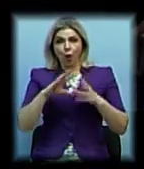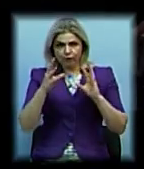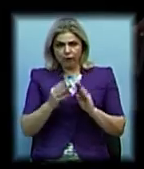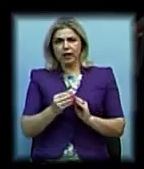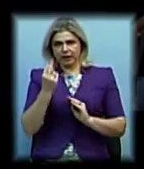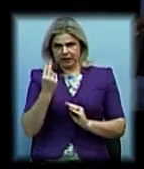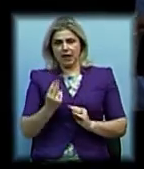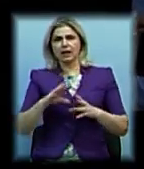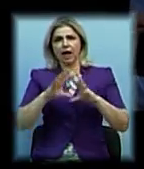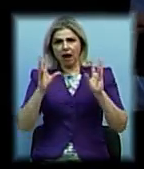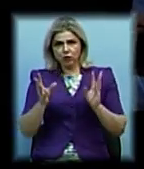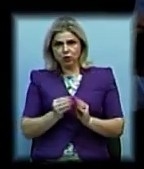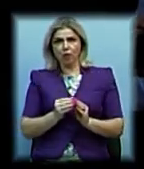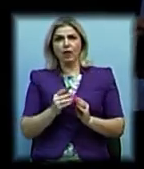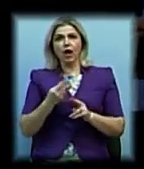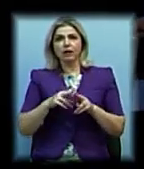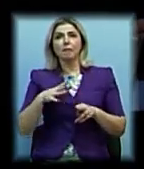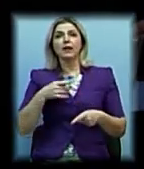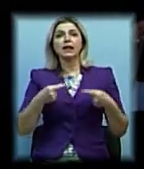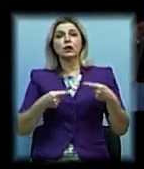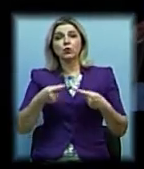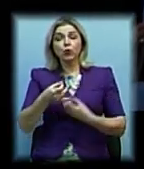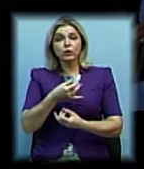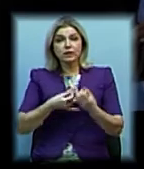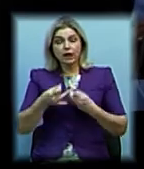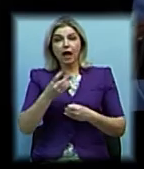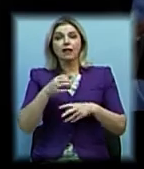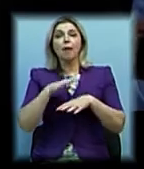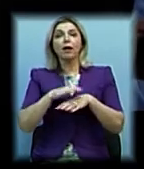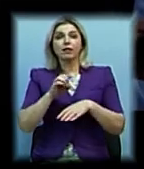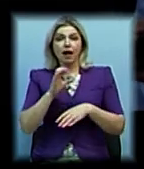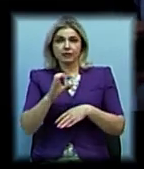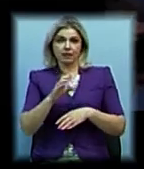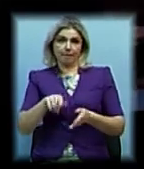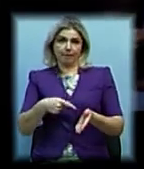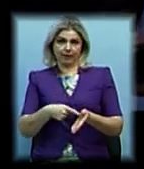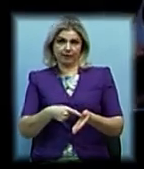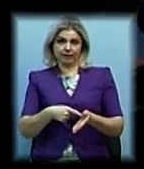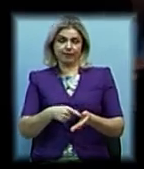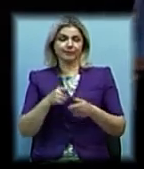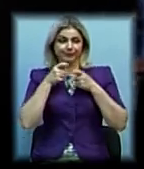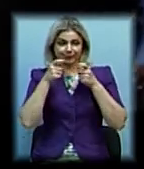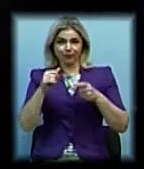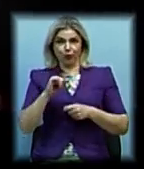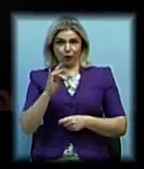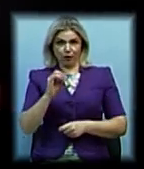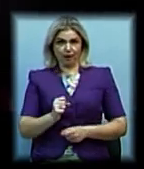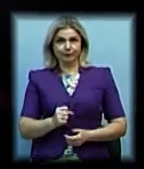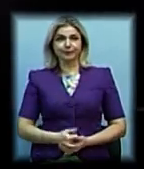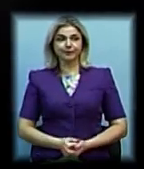цілком, разом. Бо в цьому була дискусія на баланс міста. Ура!